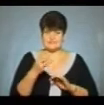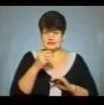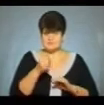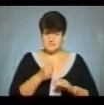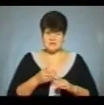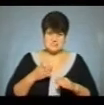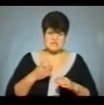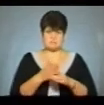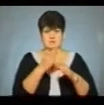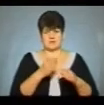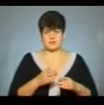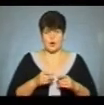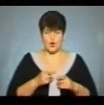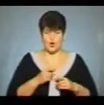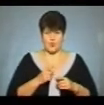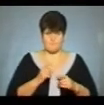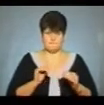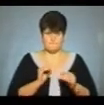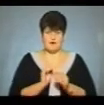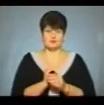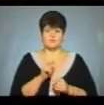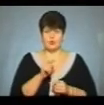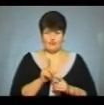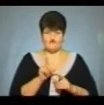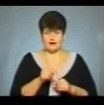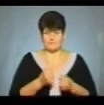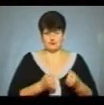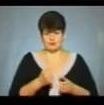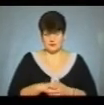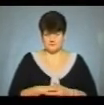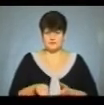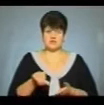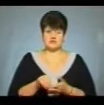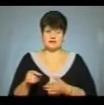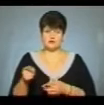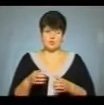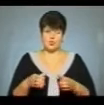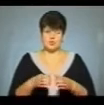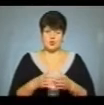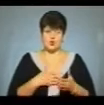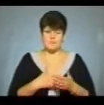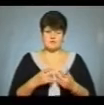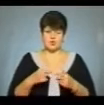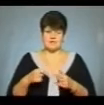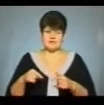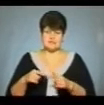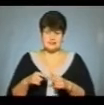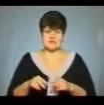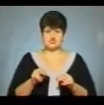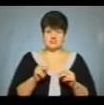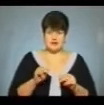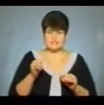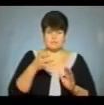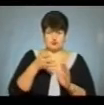збили висотний обмежувач. У нього в'їхав автомобіль. Члени Тернопільської коаліції громадських організацій «За чесні та